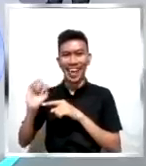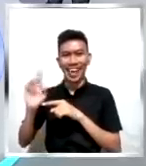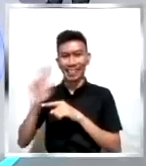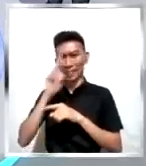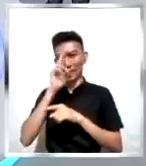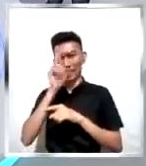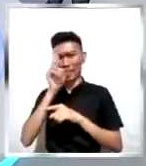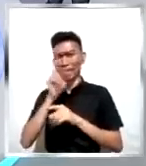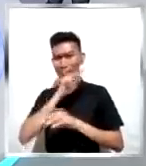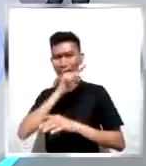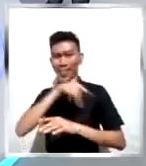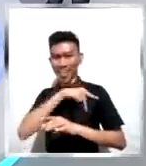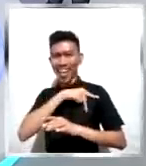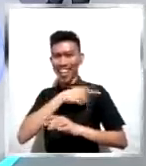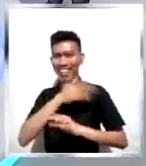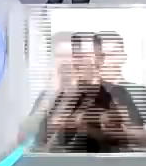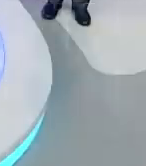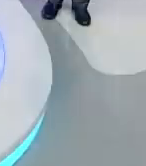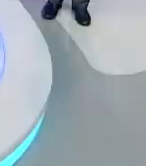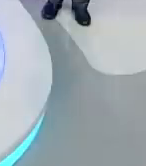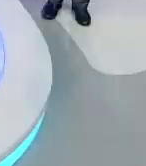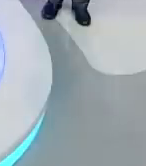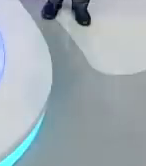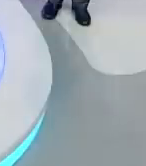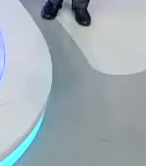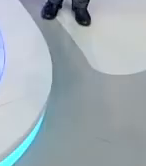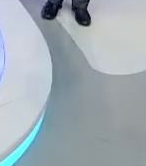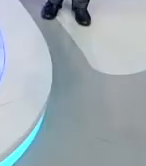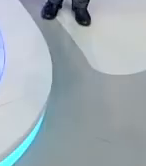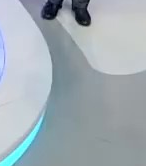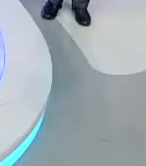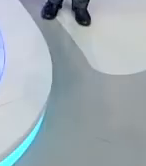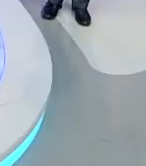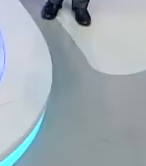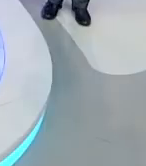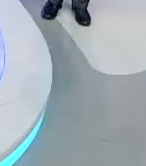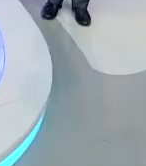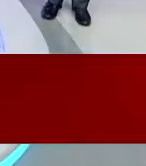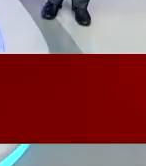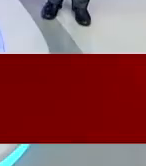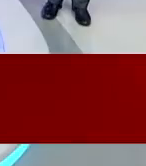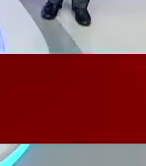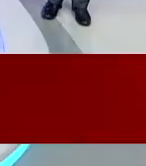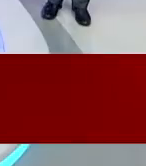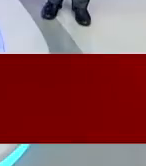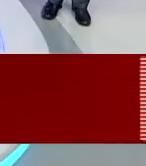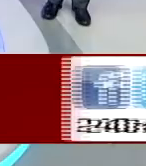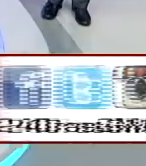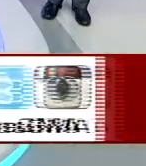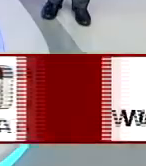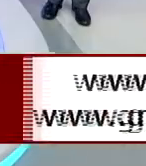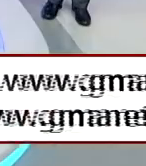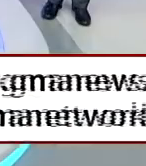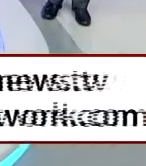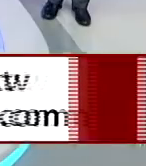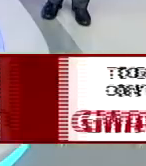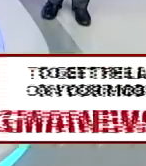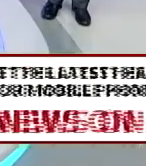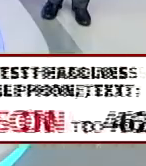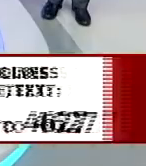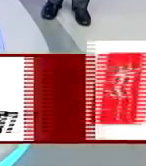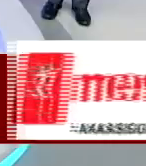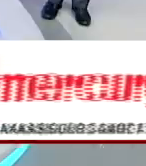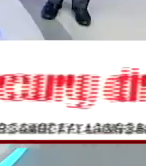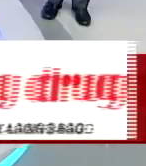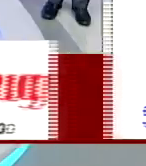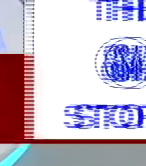Marunong ka. At yan, ang mga balita ngayong Huwebes. Ako po si Mel Tiangco. Ako po si Vicky Morales. Ako po si Mike Enriquez. Buong puso para